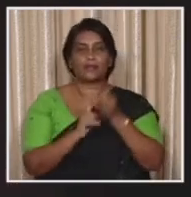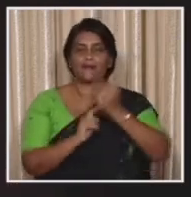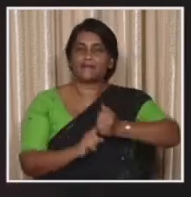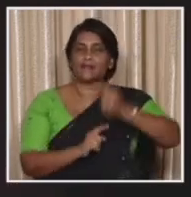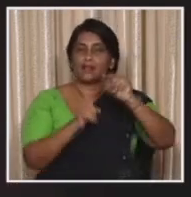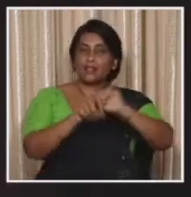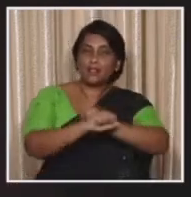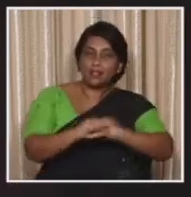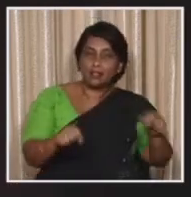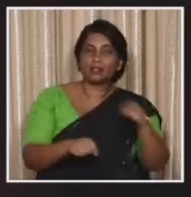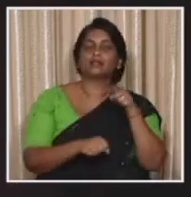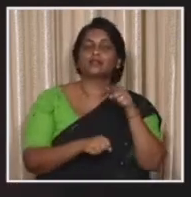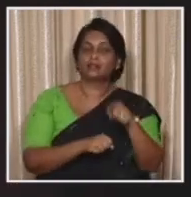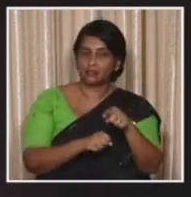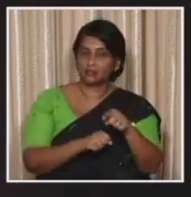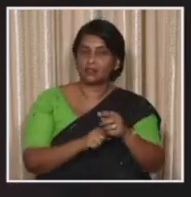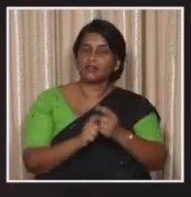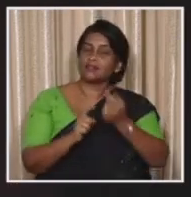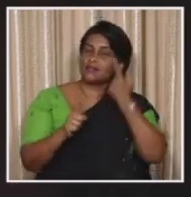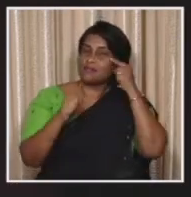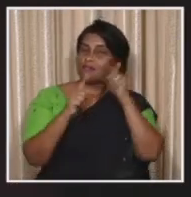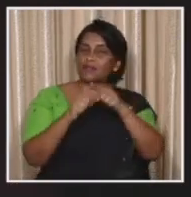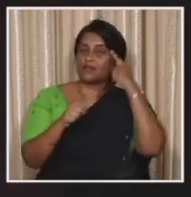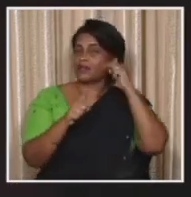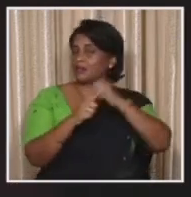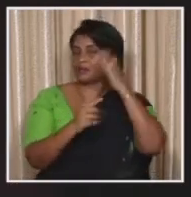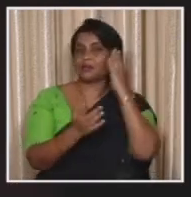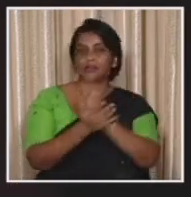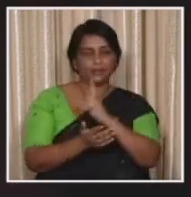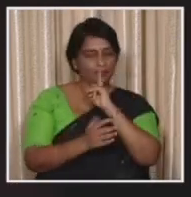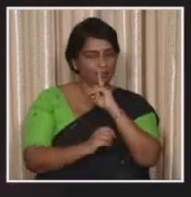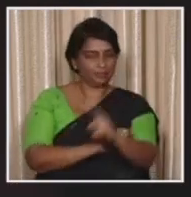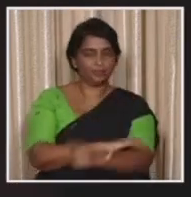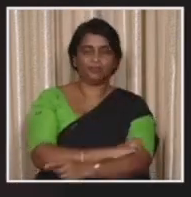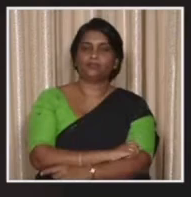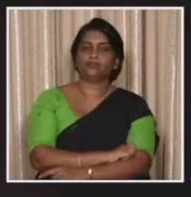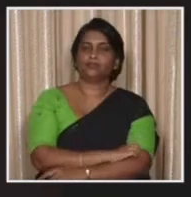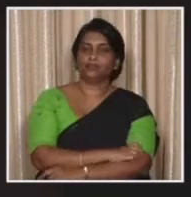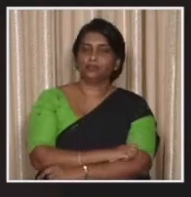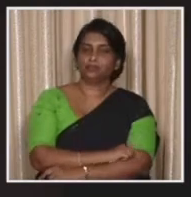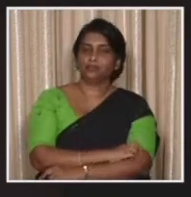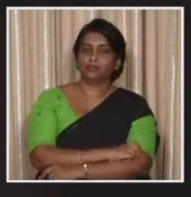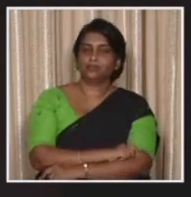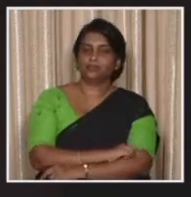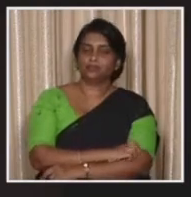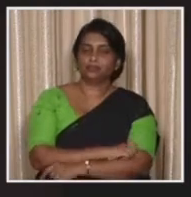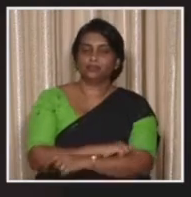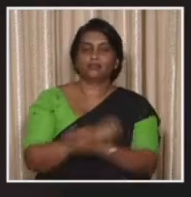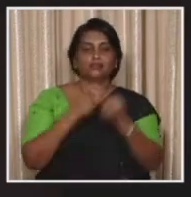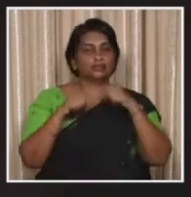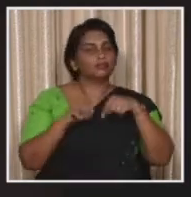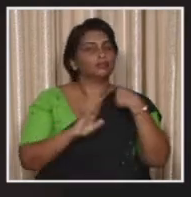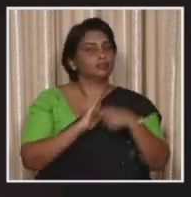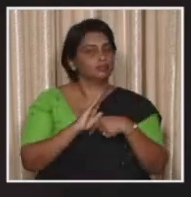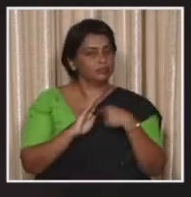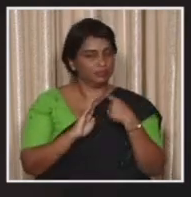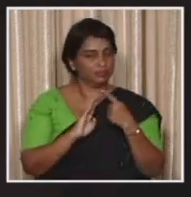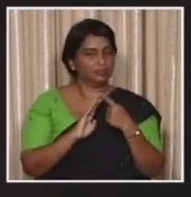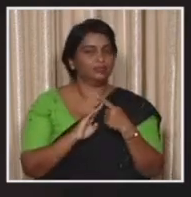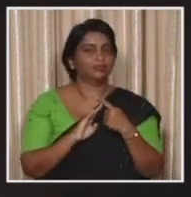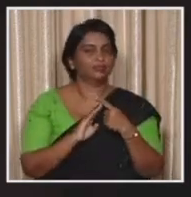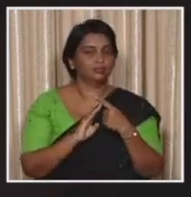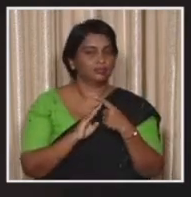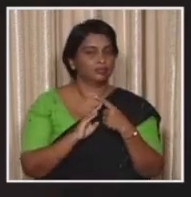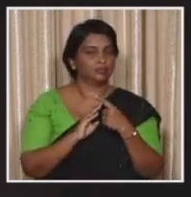මහත්තයා නැති වෙලාවට එල්ලෙන එක නතර කරලා දාන්න කියලා ඉල්ලනවා. ඊළඟට මේ රටේ